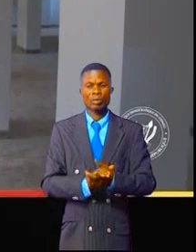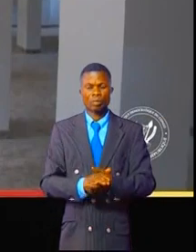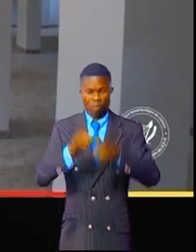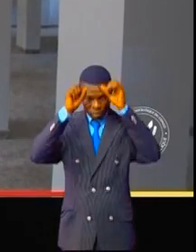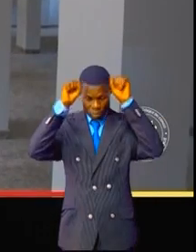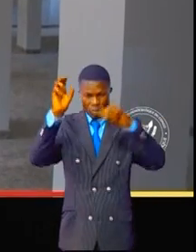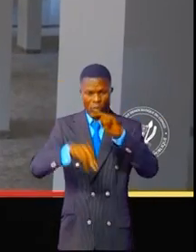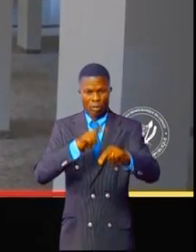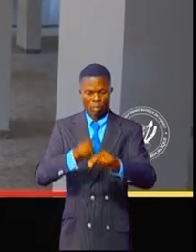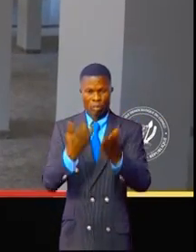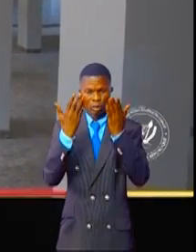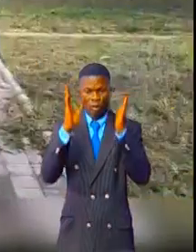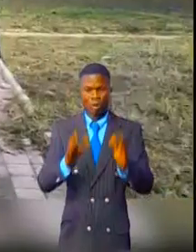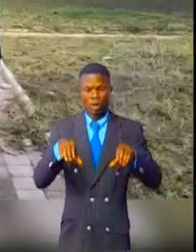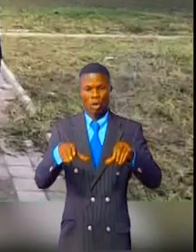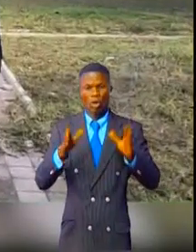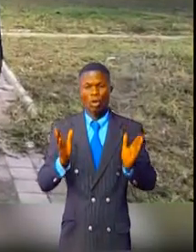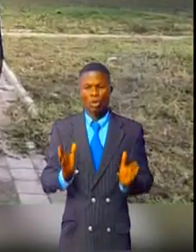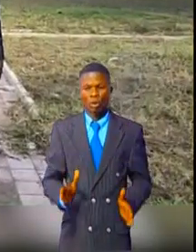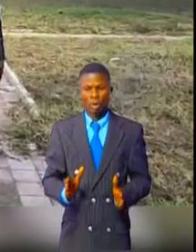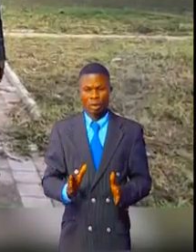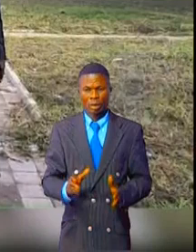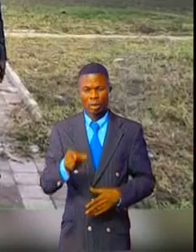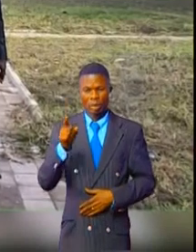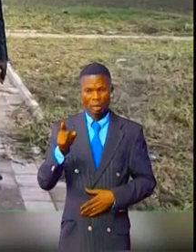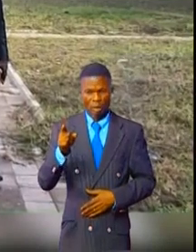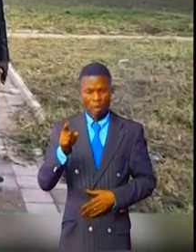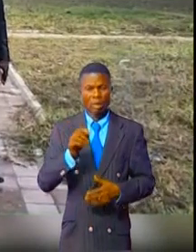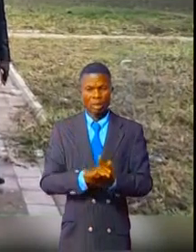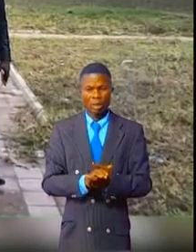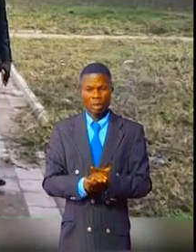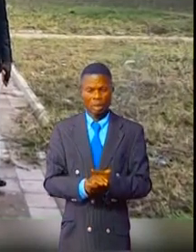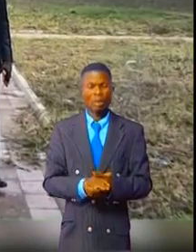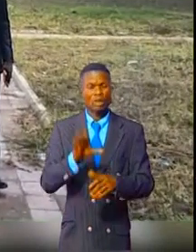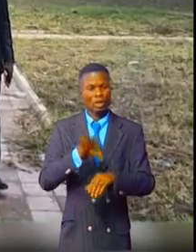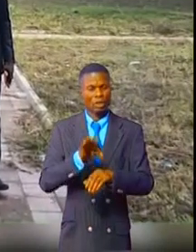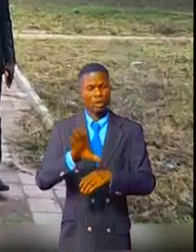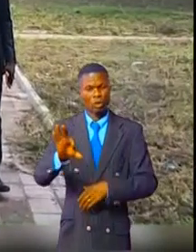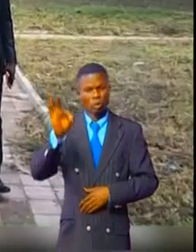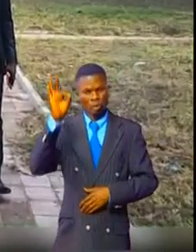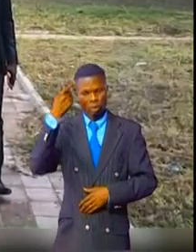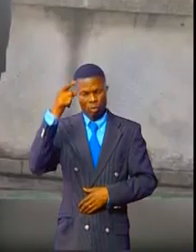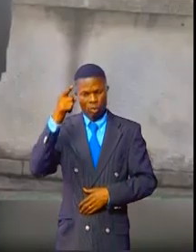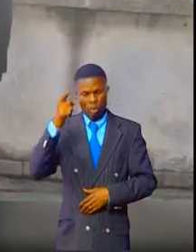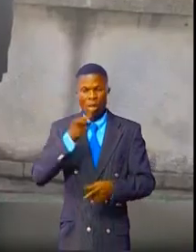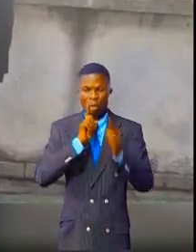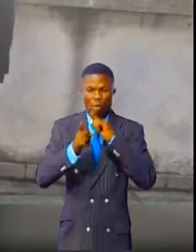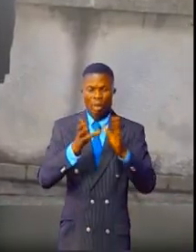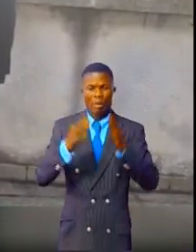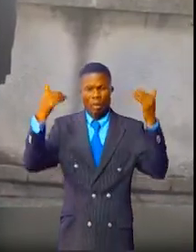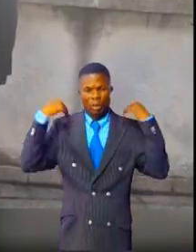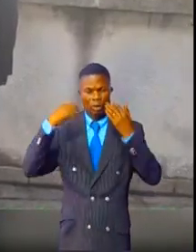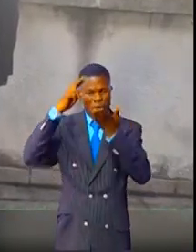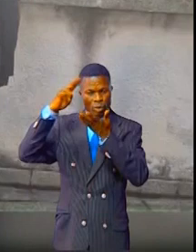président national des étudiants congolais anicet mbay os ou 10 a saisi cette occasion pour conférer avec le recteur de